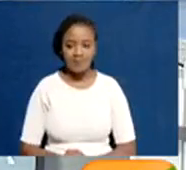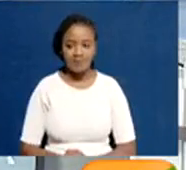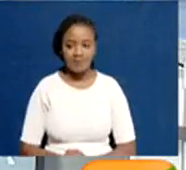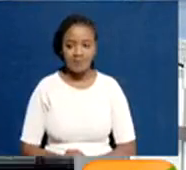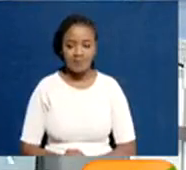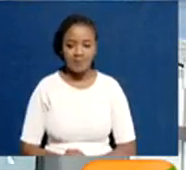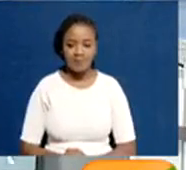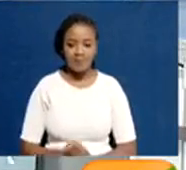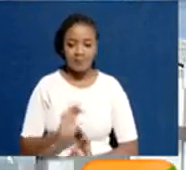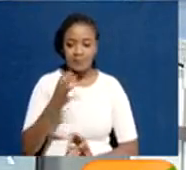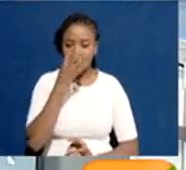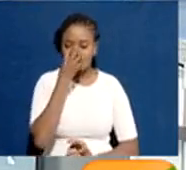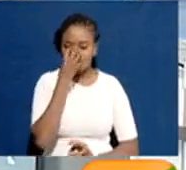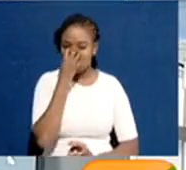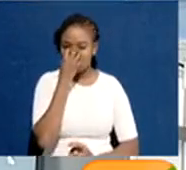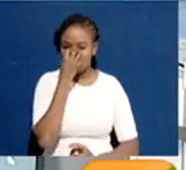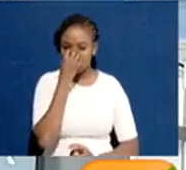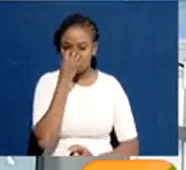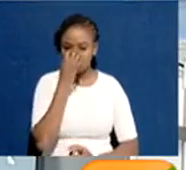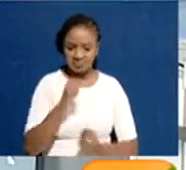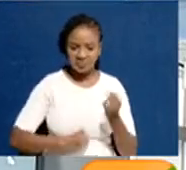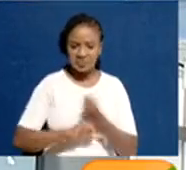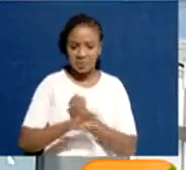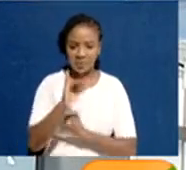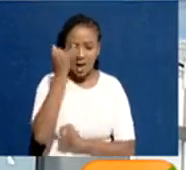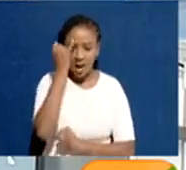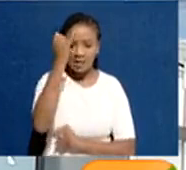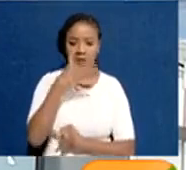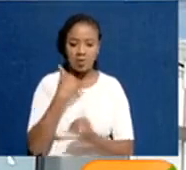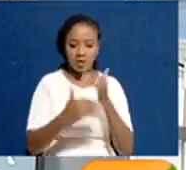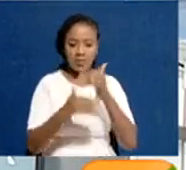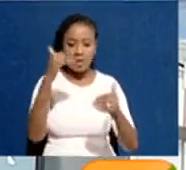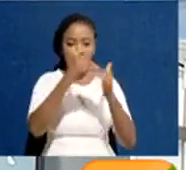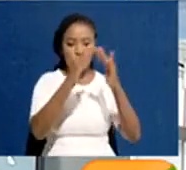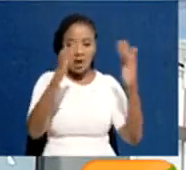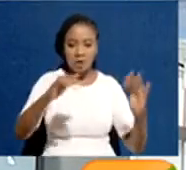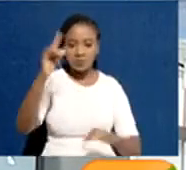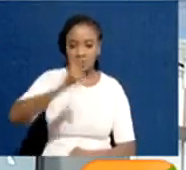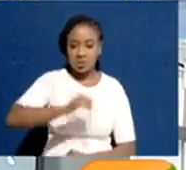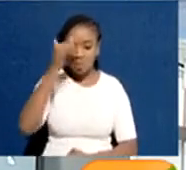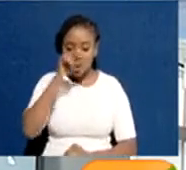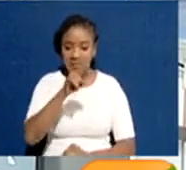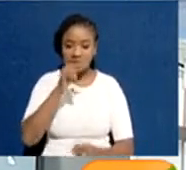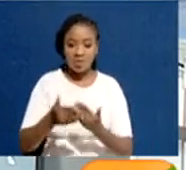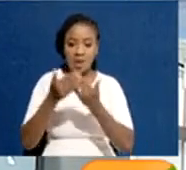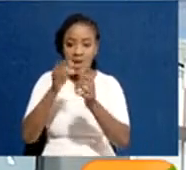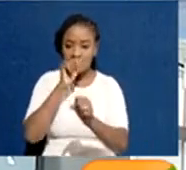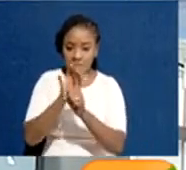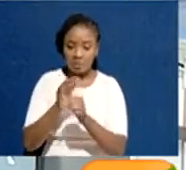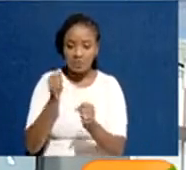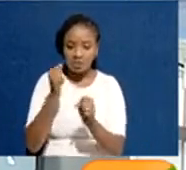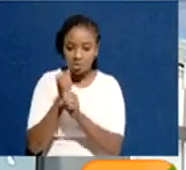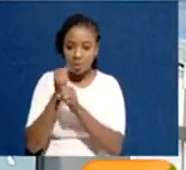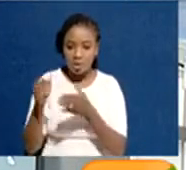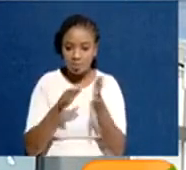Rais William Ruto amepigia debe mpango wake wa ujenzi wa nyumba za bei nafuu kama njia moja ya kutimiza ahadi yake ya ajira kwa